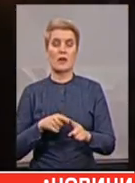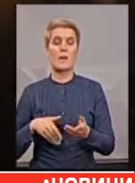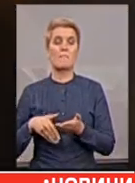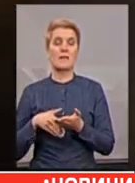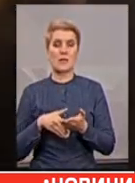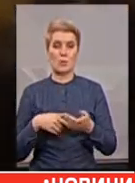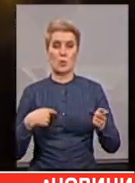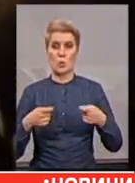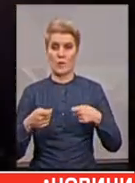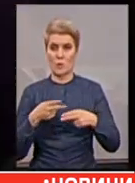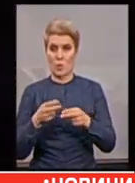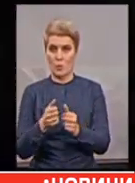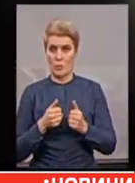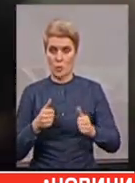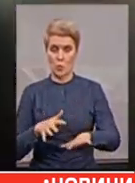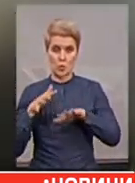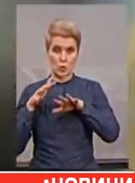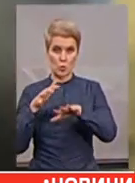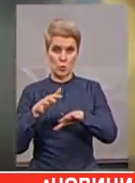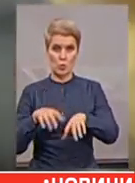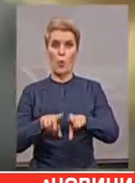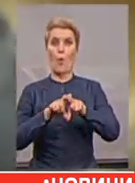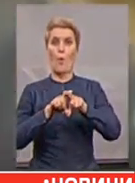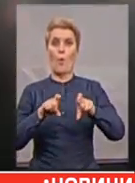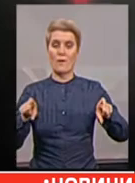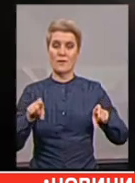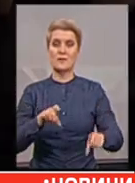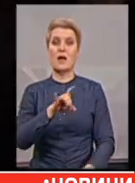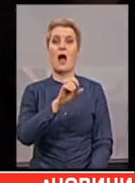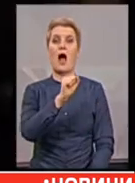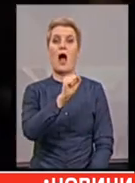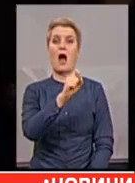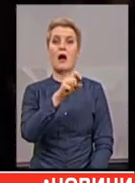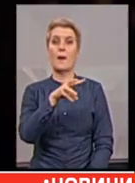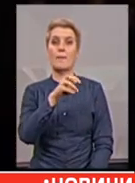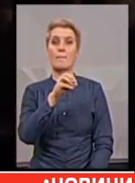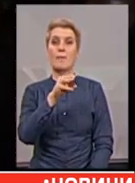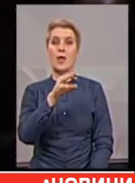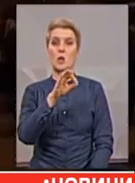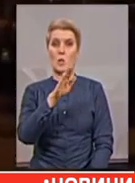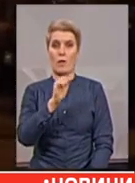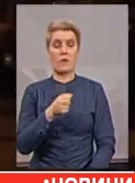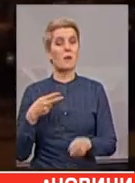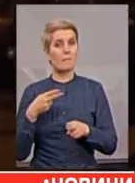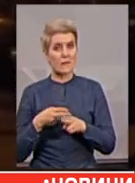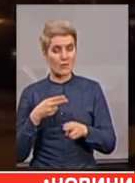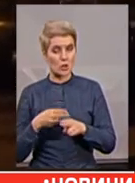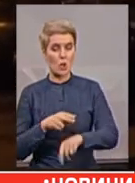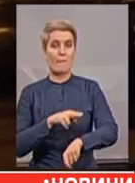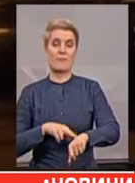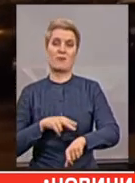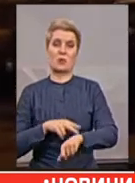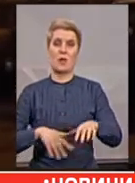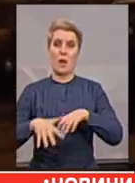на Донеччині, штурмують офіс українського олігарха Ріната Ахметова. Проте їм завадили правоохоронці. Згодом